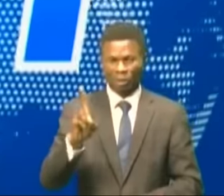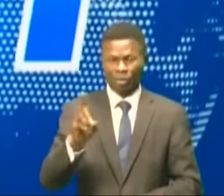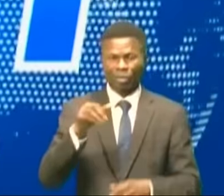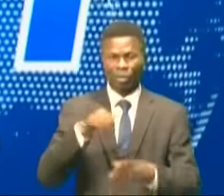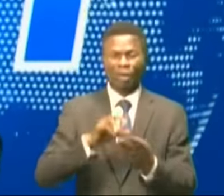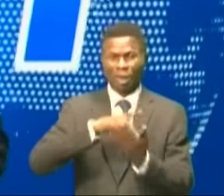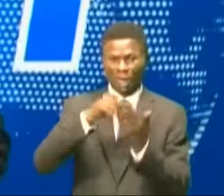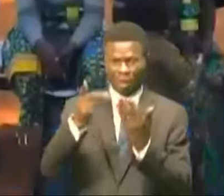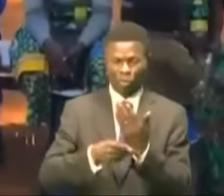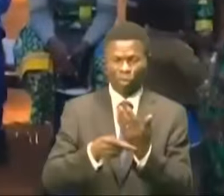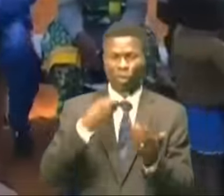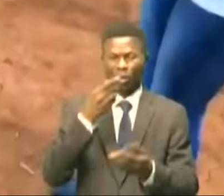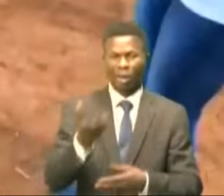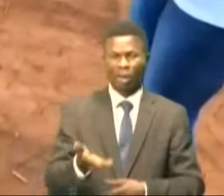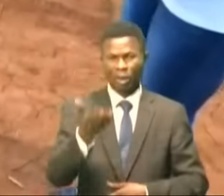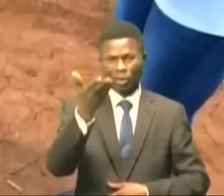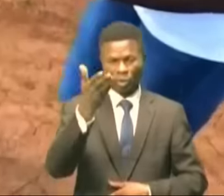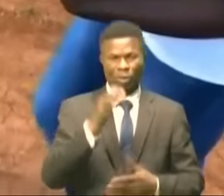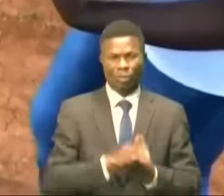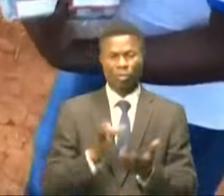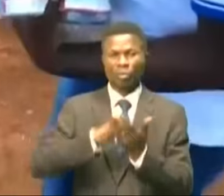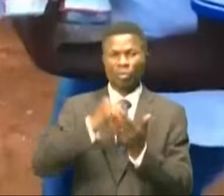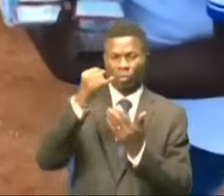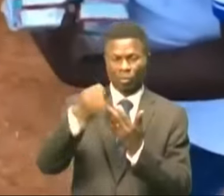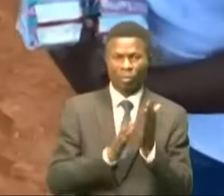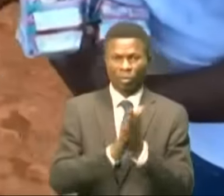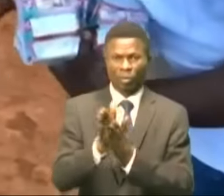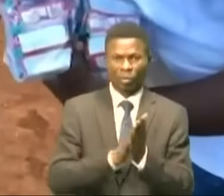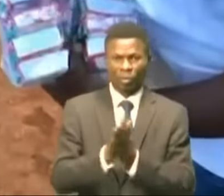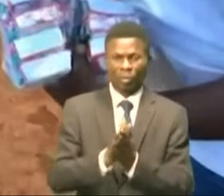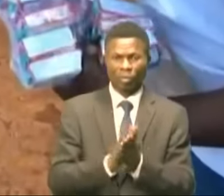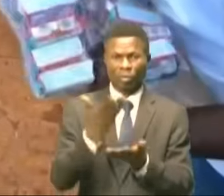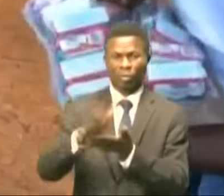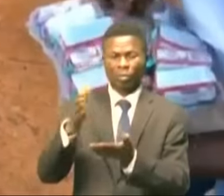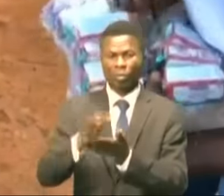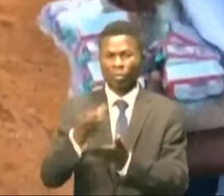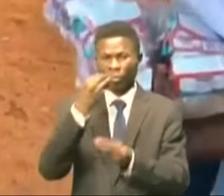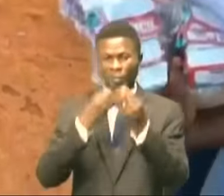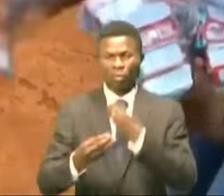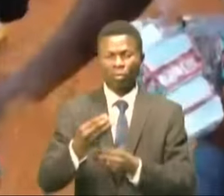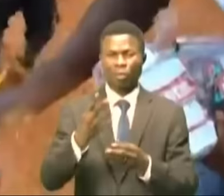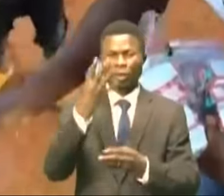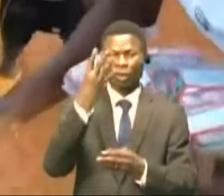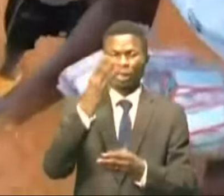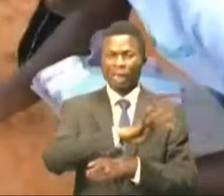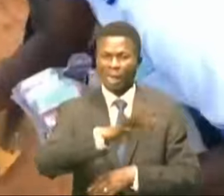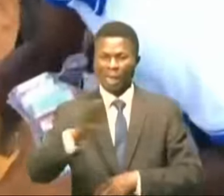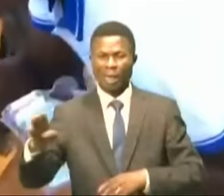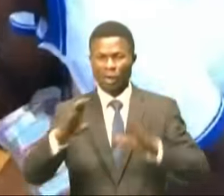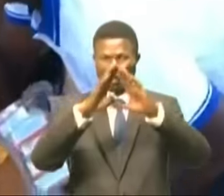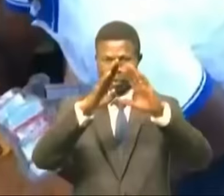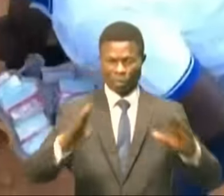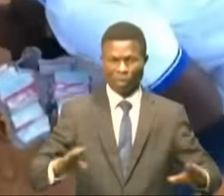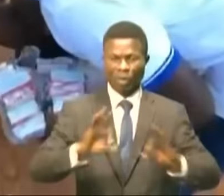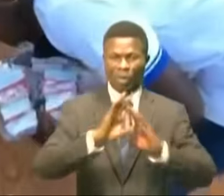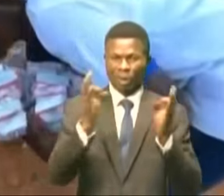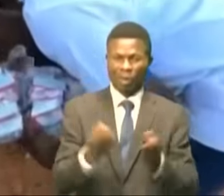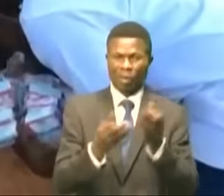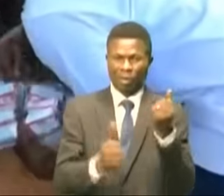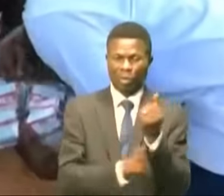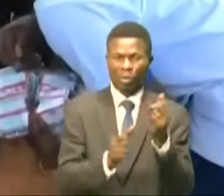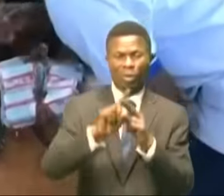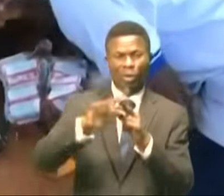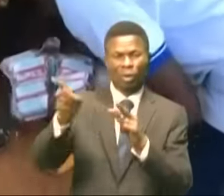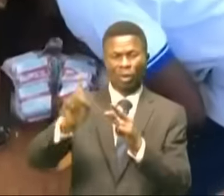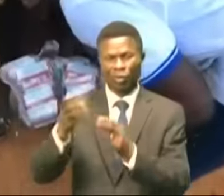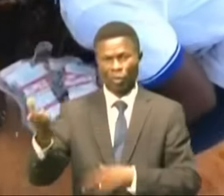ses commentaires. C'est un projet qui consiste à distribuer des aliments aux 4000 ménages issus de familles des personnes déplacées